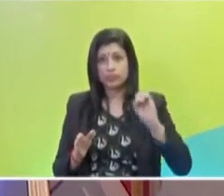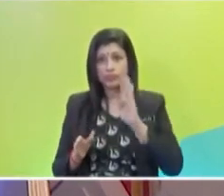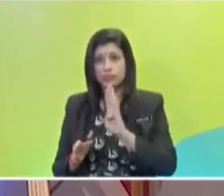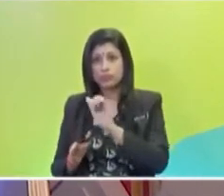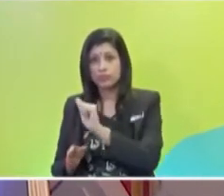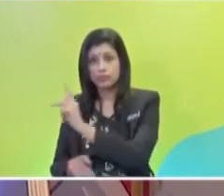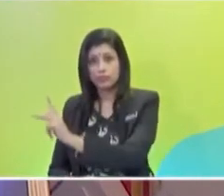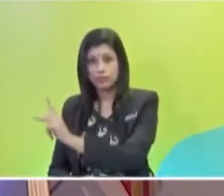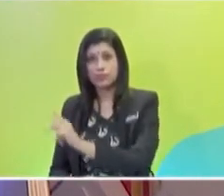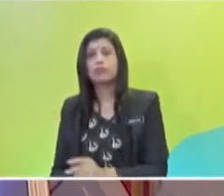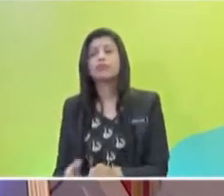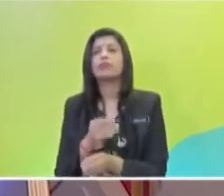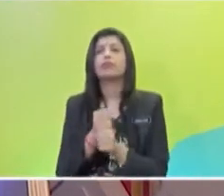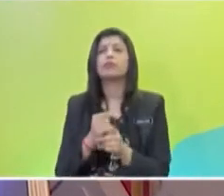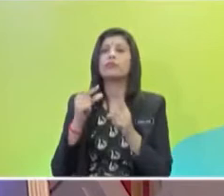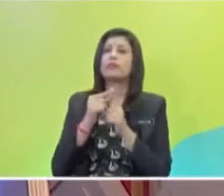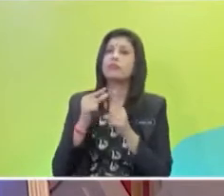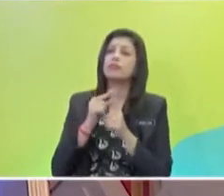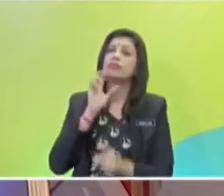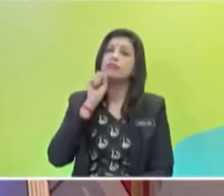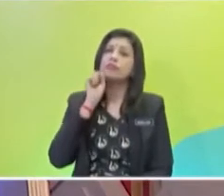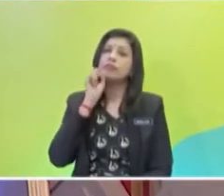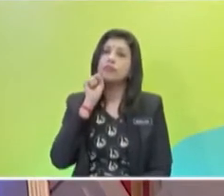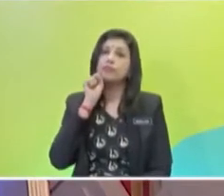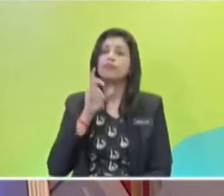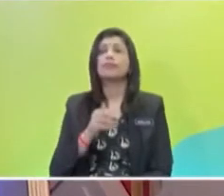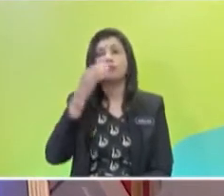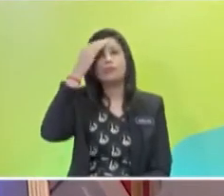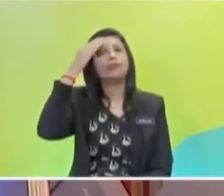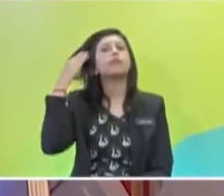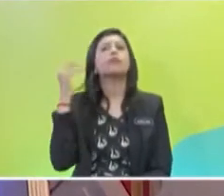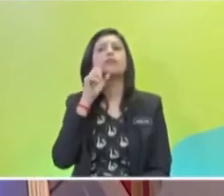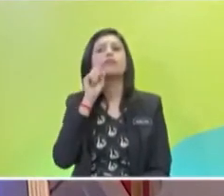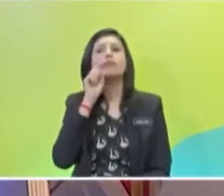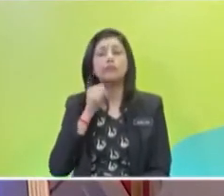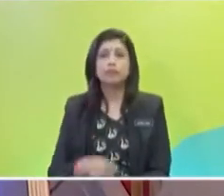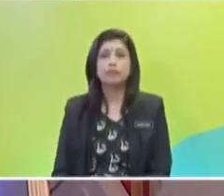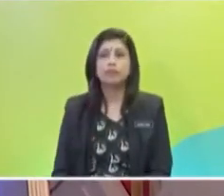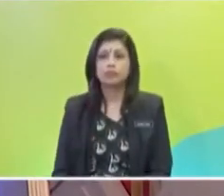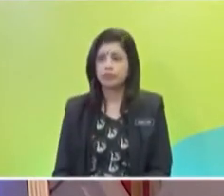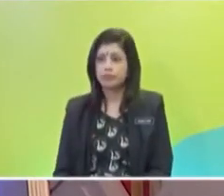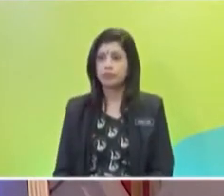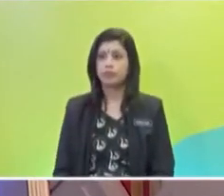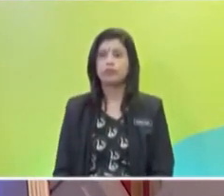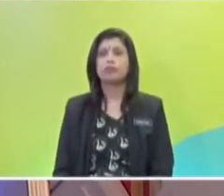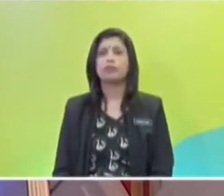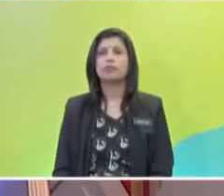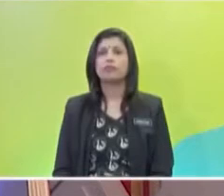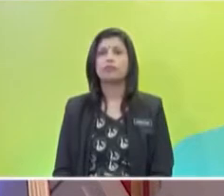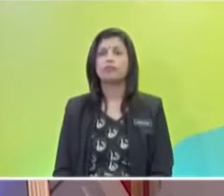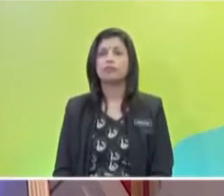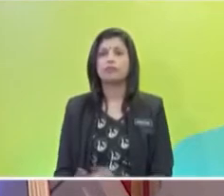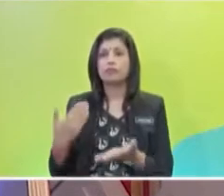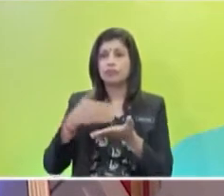vokal, konsonan, vokal dan konsonan membentuk satu perkataan iaitu lobak. Okey, cikgu ambil contoh